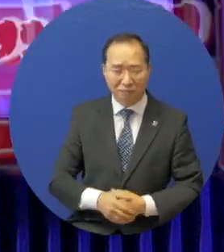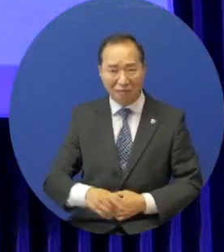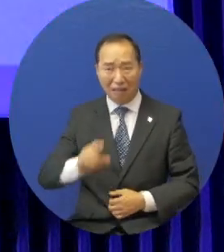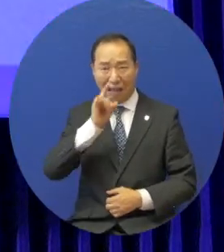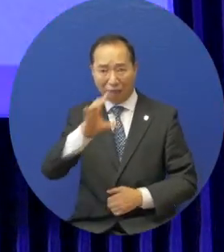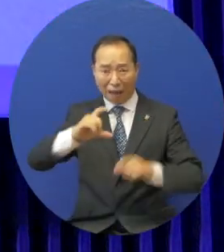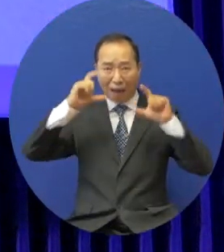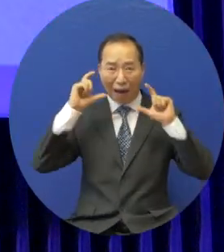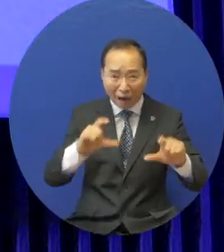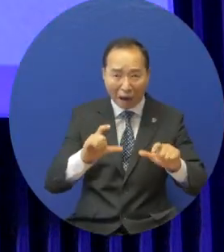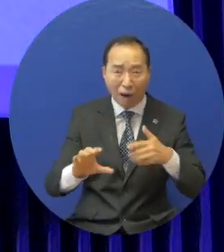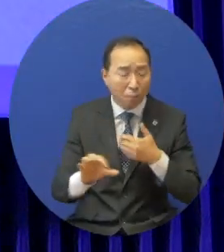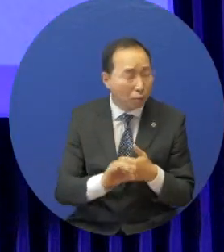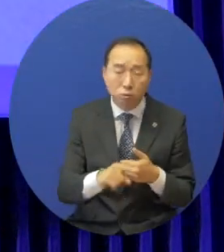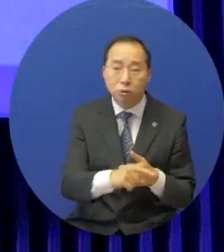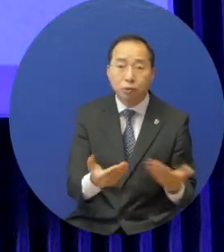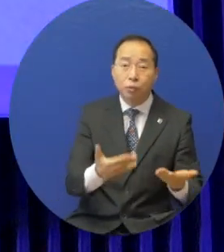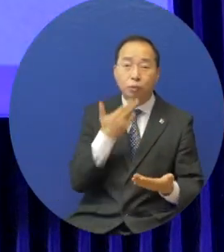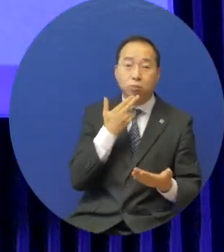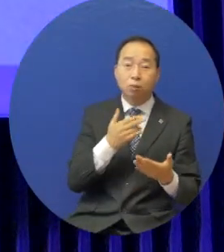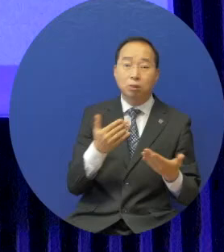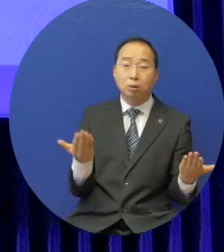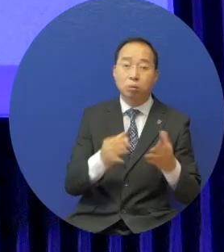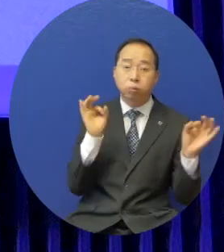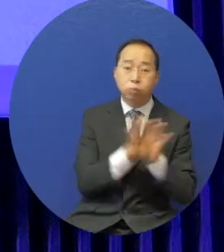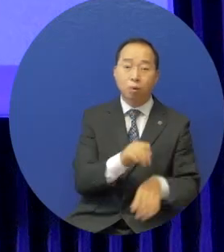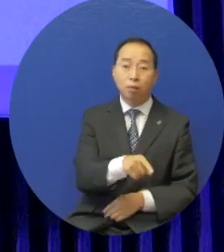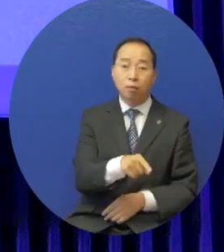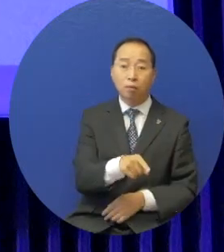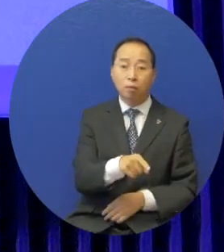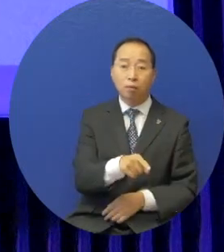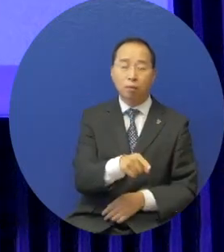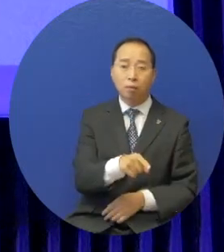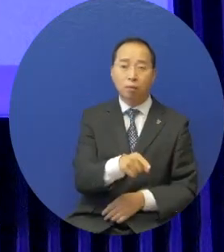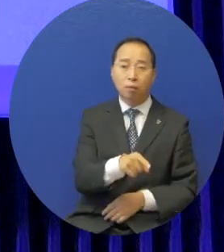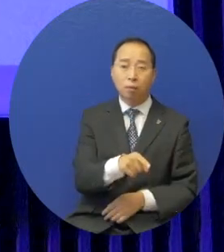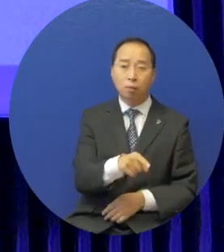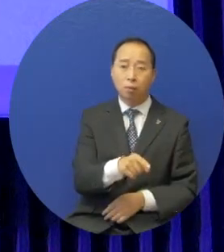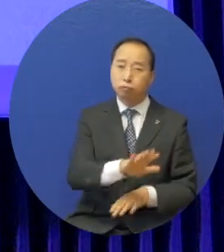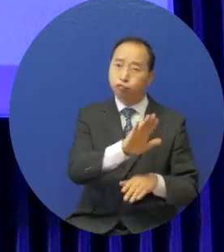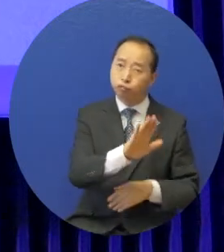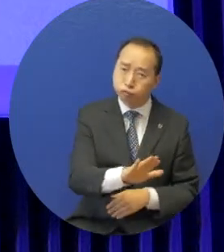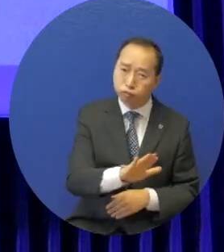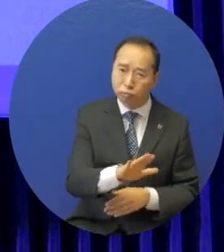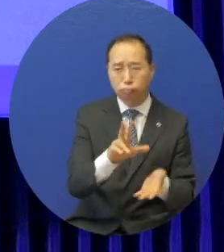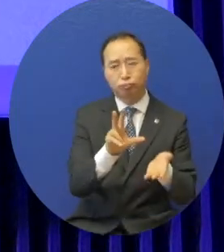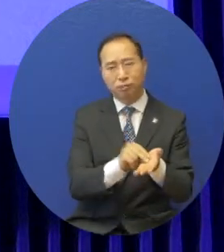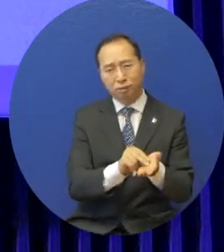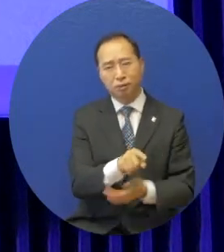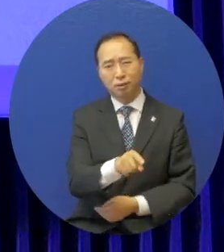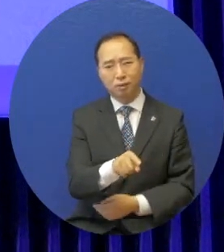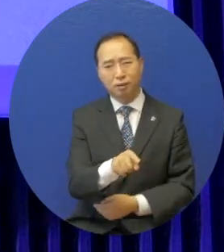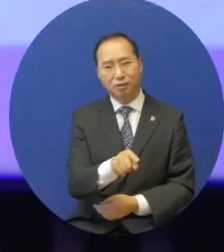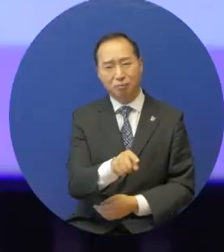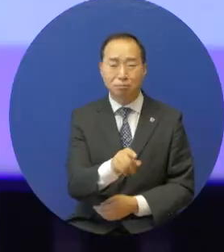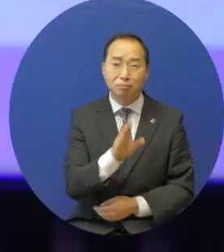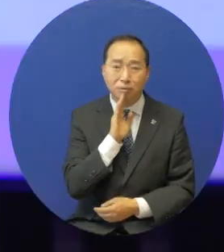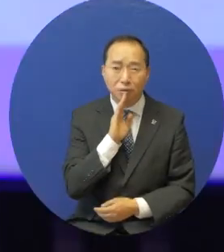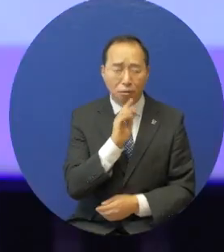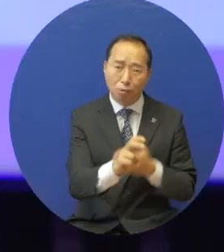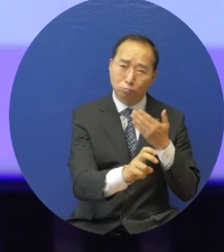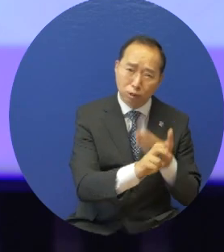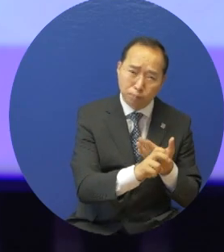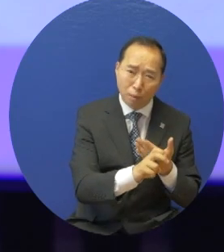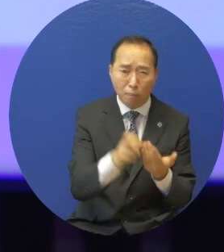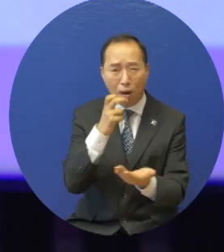건 사회적 금지시켜 라고 하면 이들은 직장을 잃어버리는 거죠. 그렇다고 해도 이걸 가만히 놔두면 말이 안 되는 거잖아요.